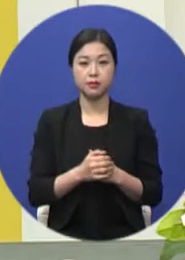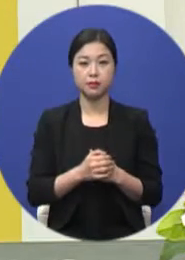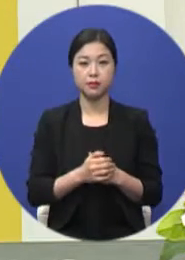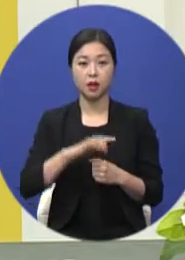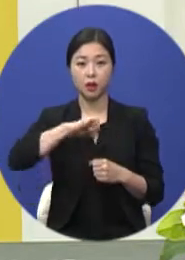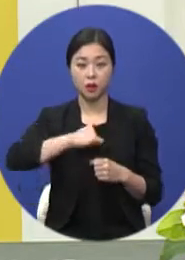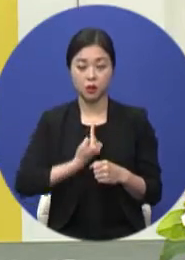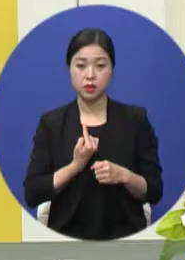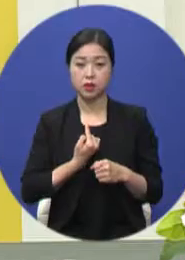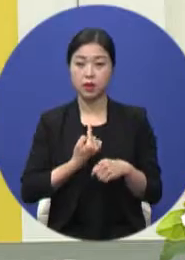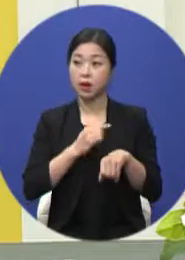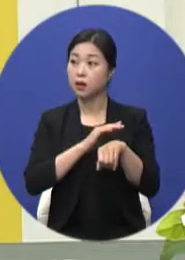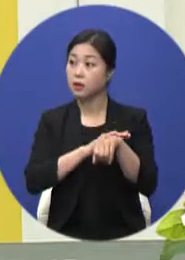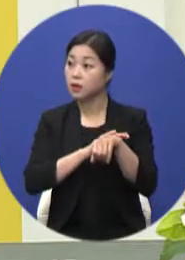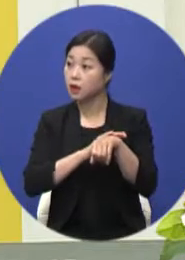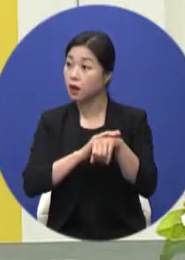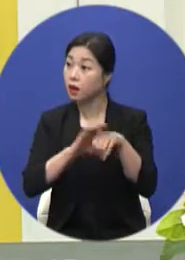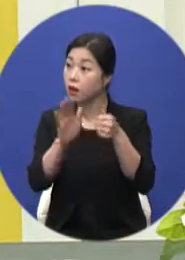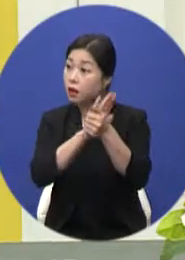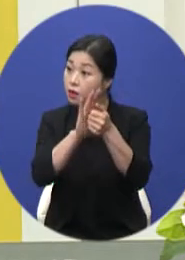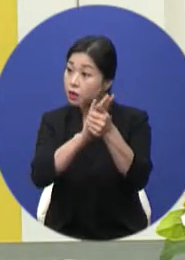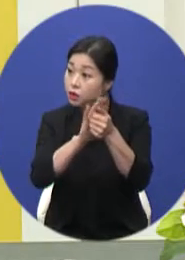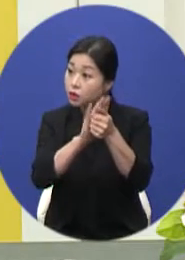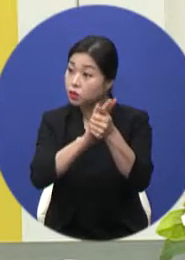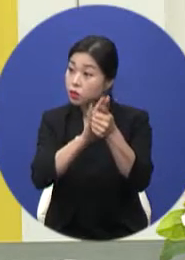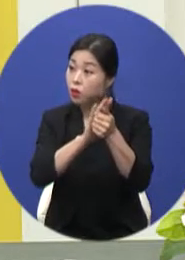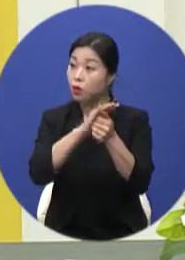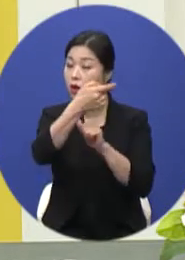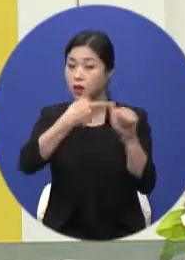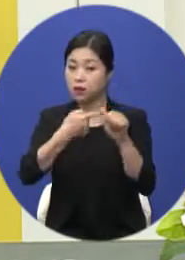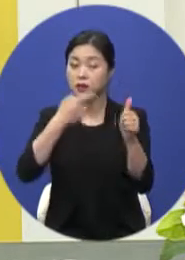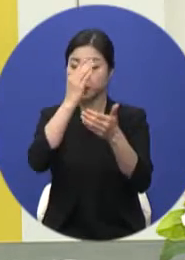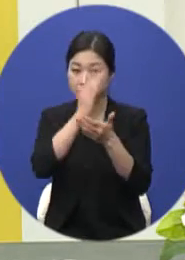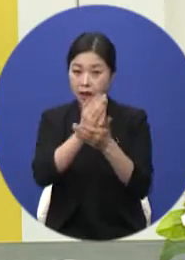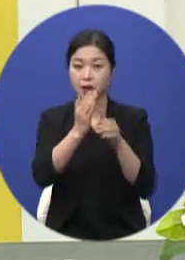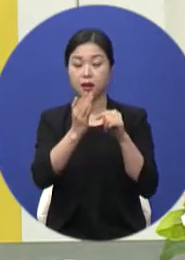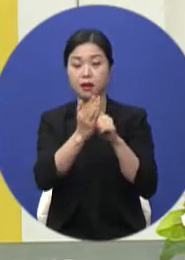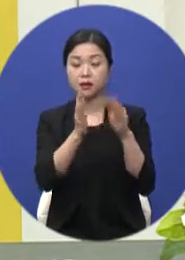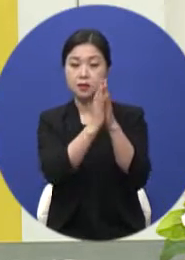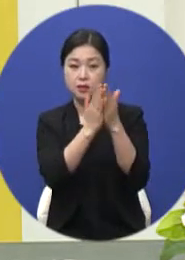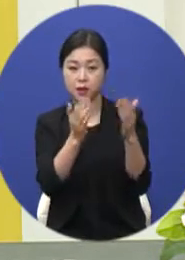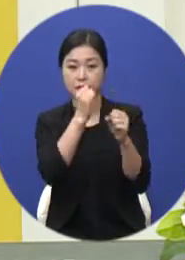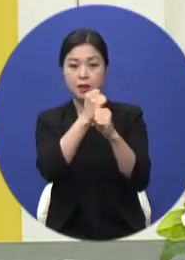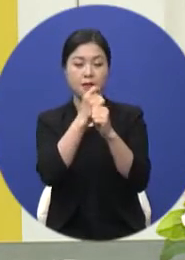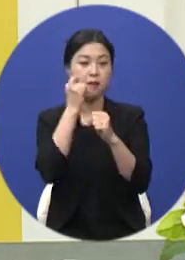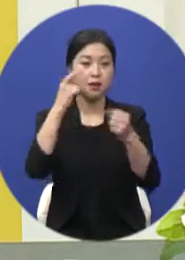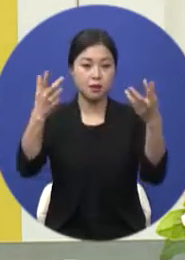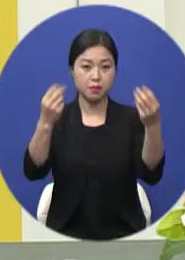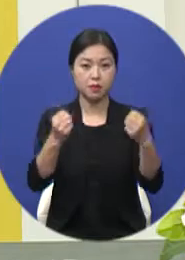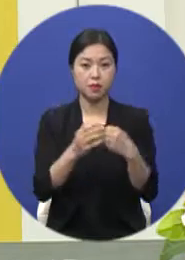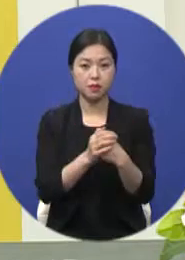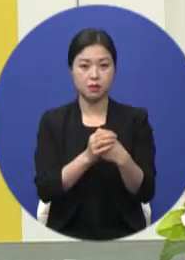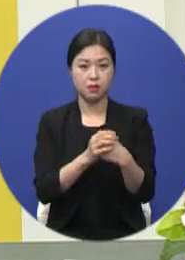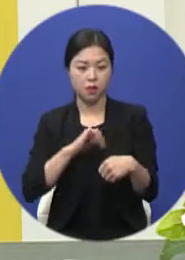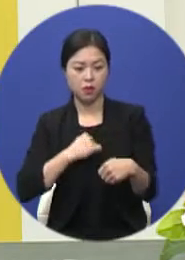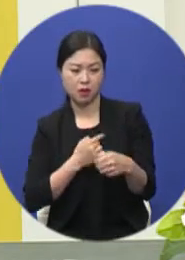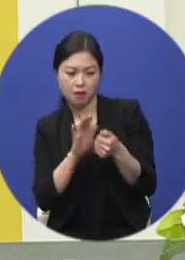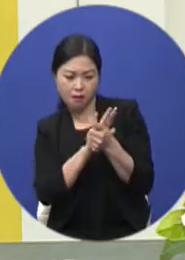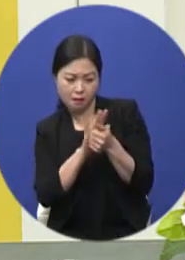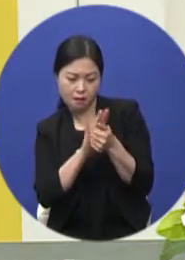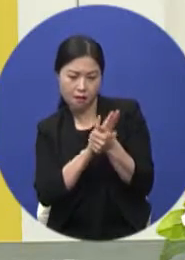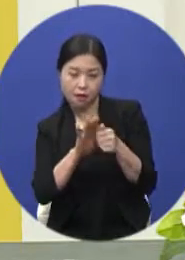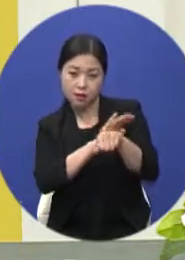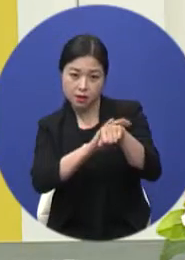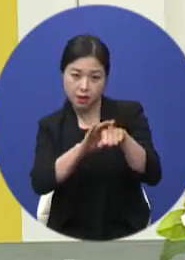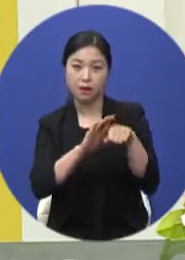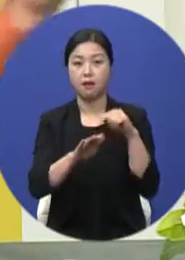혼자 잘해주고 상처받지 마라 라는 책이 지금 뭐 엄청나게 인기를 끌고 있는데 혼자 잘해주고 상처받지 마세요.